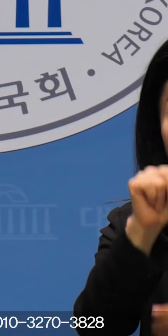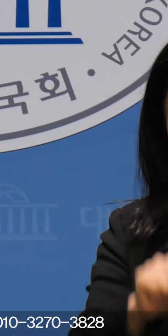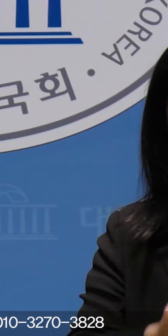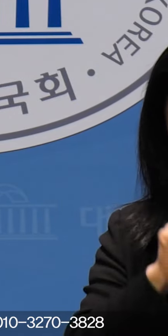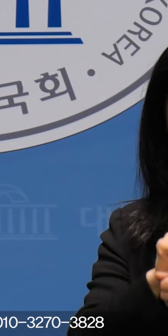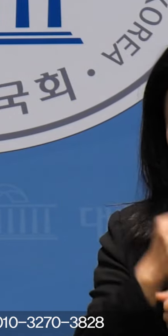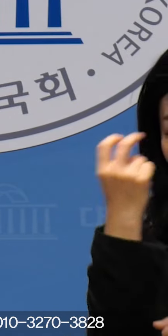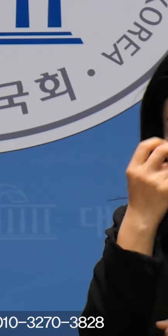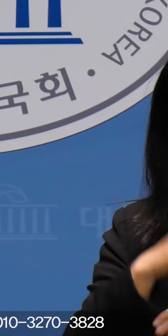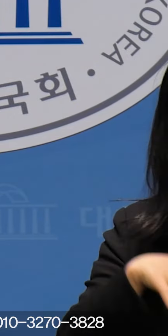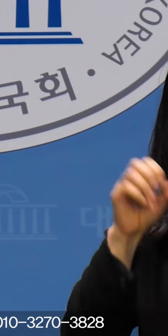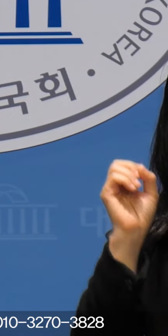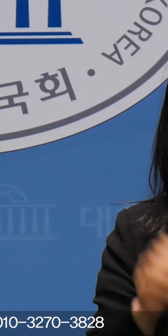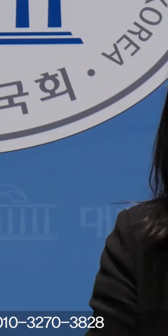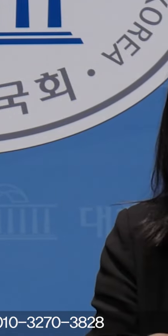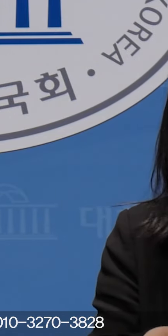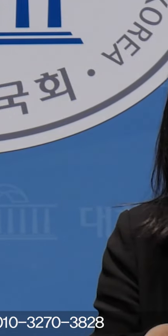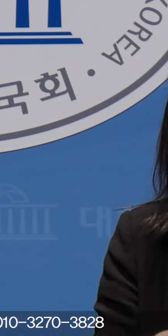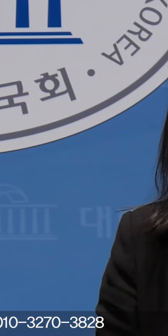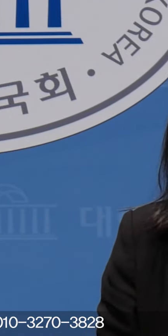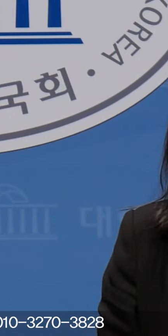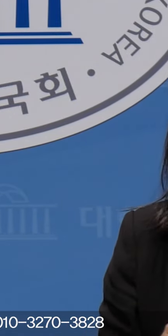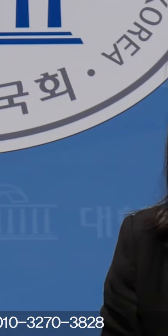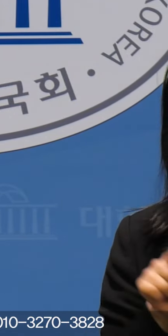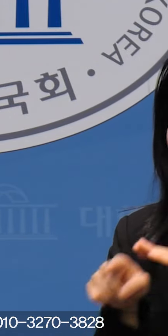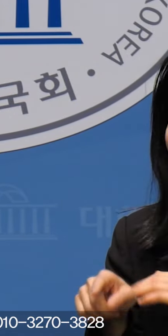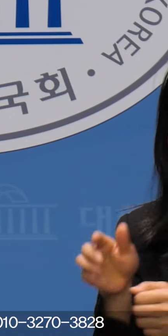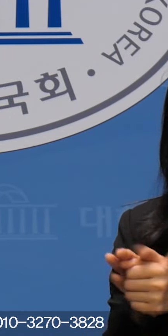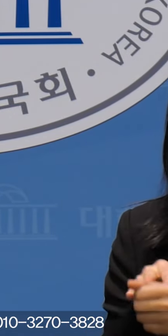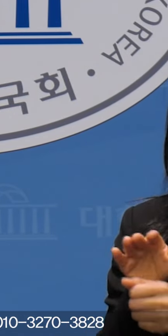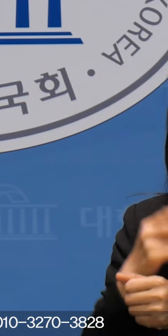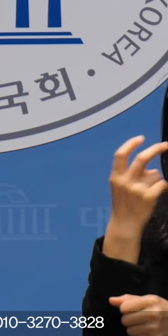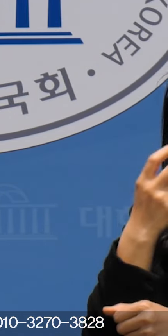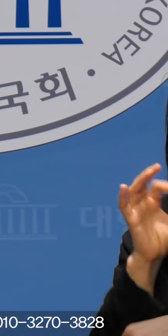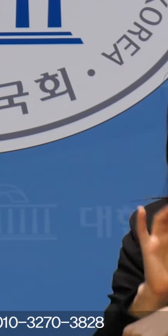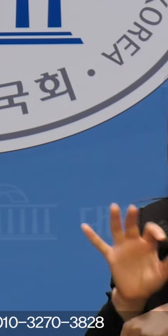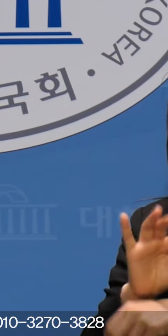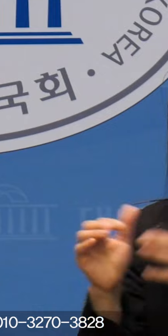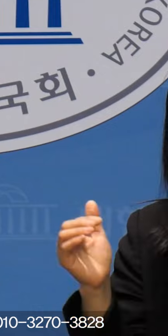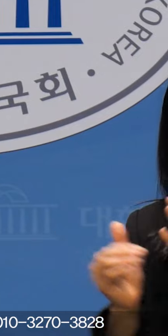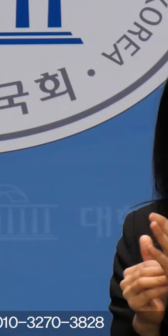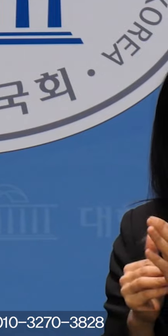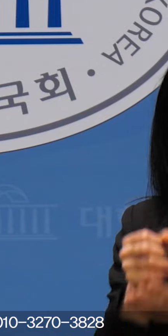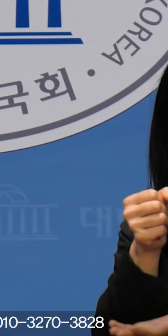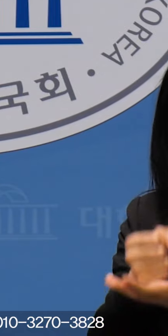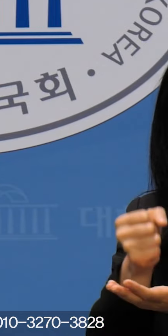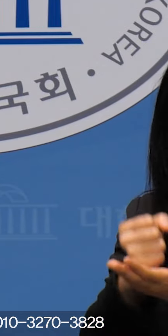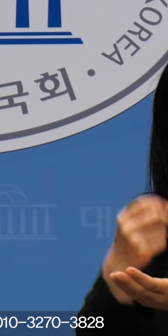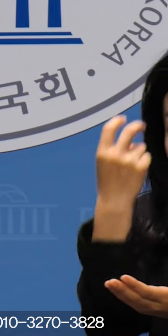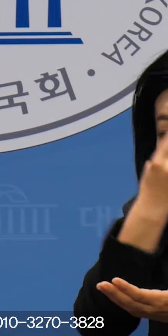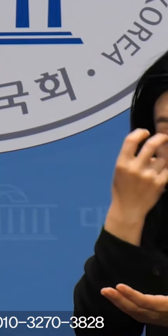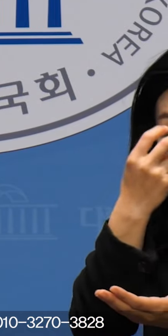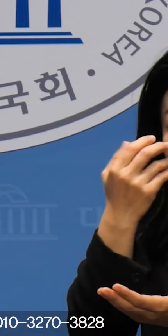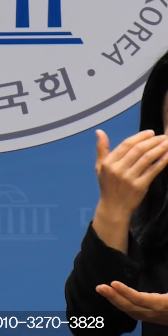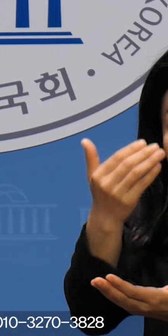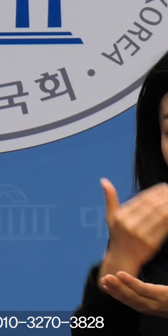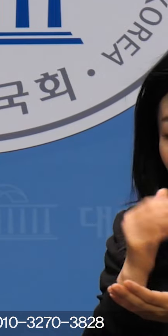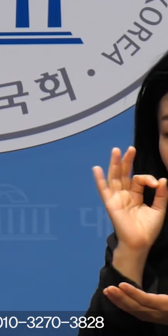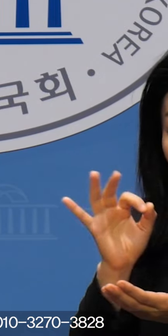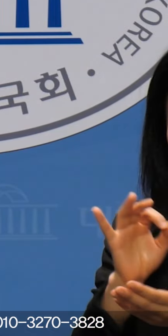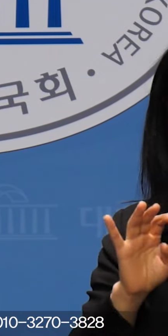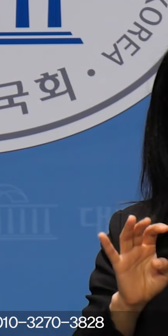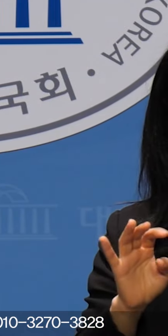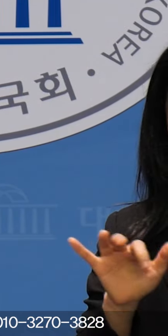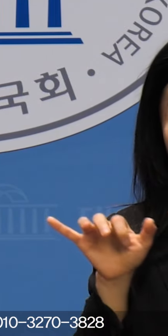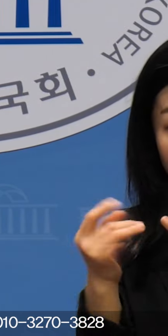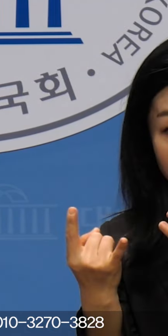세월을 여왕조사 한 차례로 액땜한 검찰이 계좌 사용 48회,